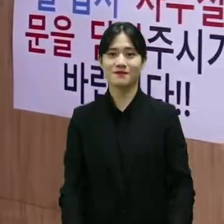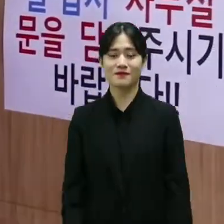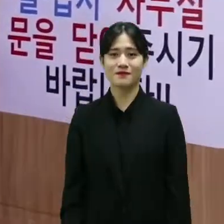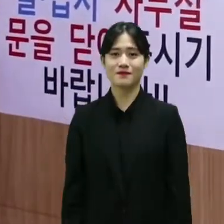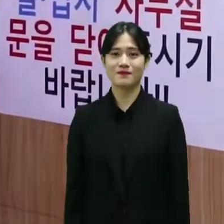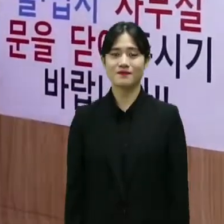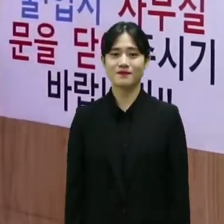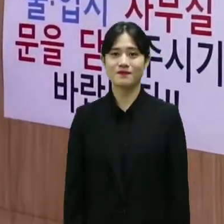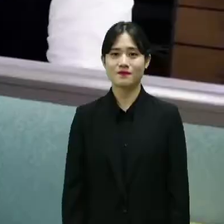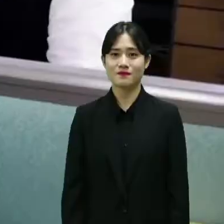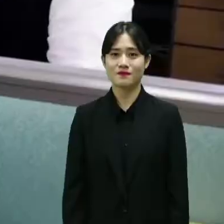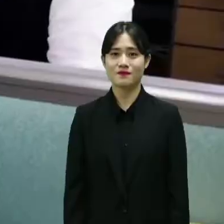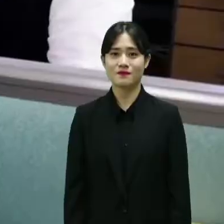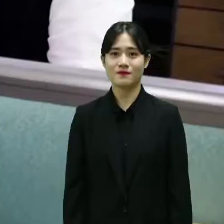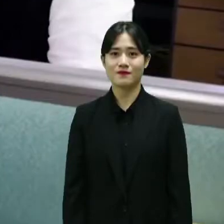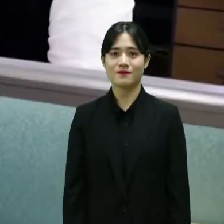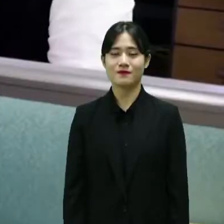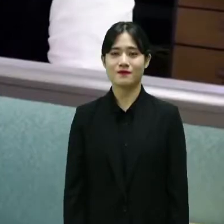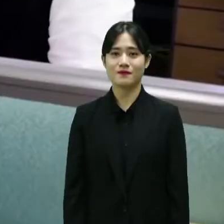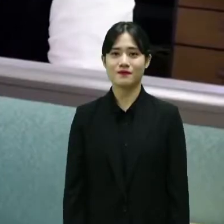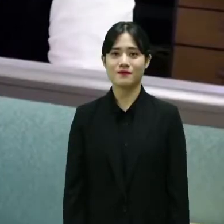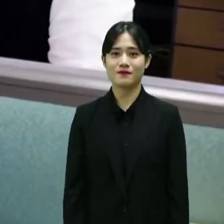한번 볼까요?